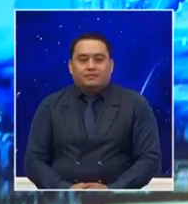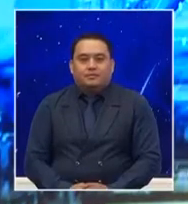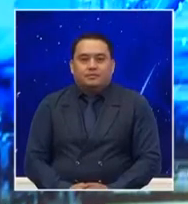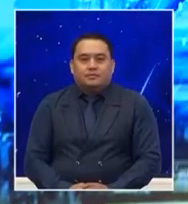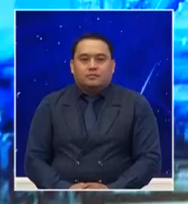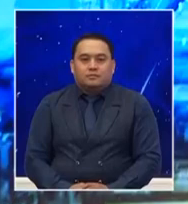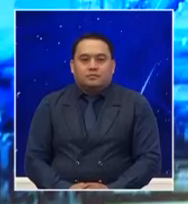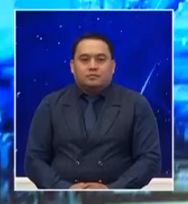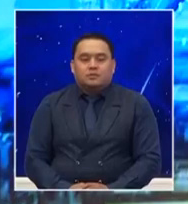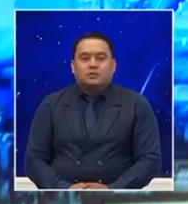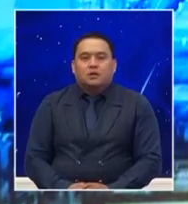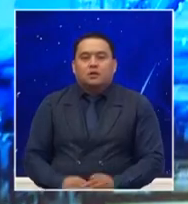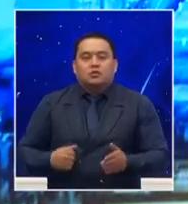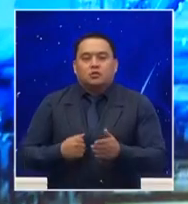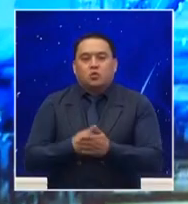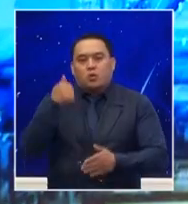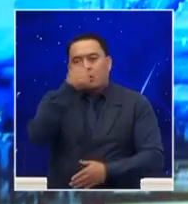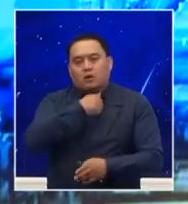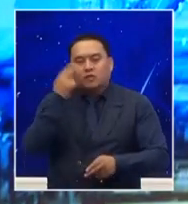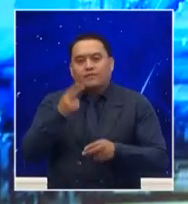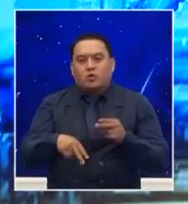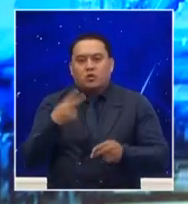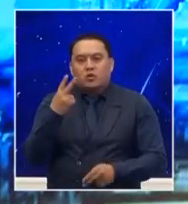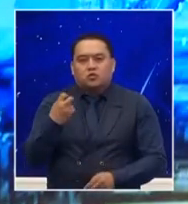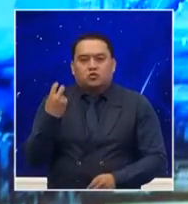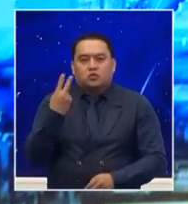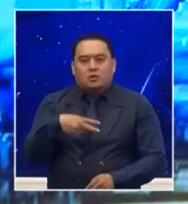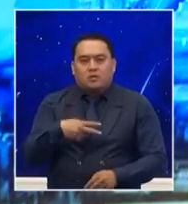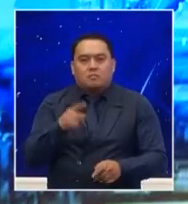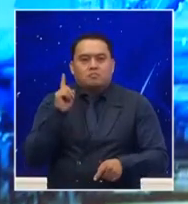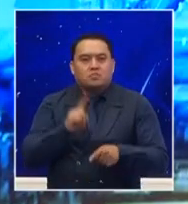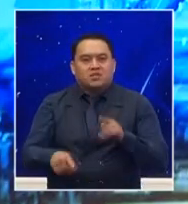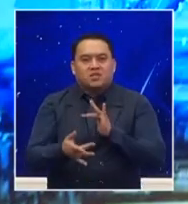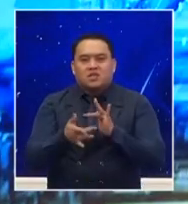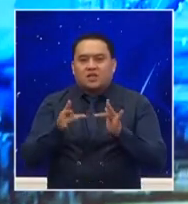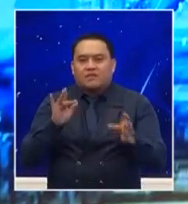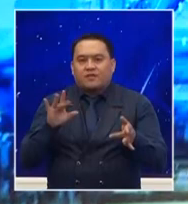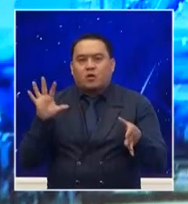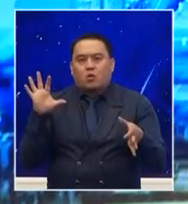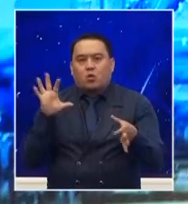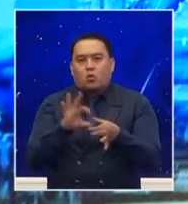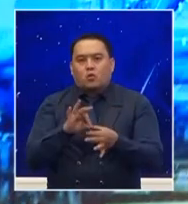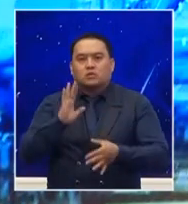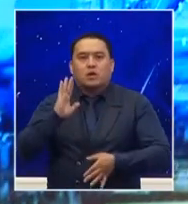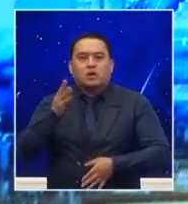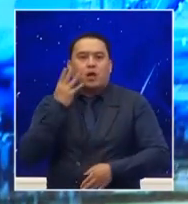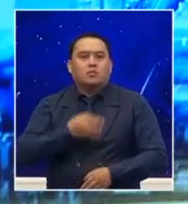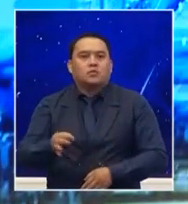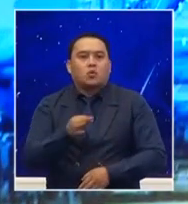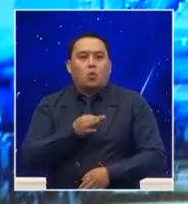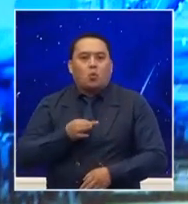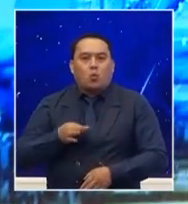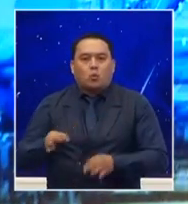Жыл соңына дейін облыс аумағында 220 елді мекен жоғары жылдамдықтағы интернет желісіне қосылады. Алматы облысында